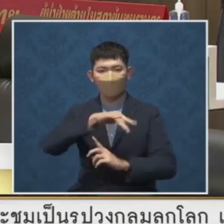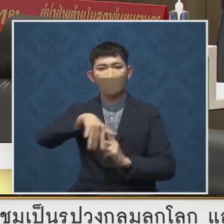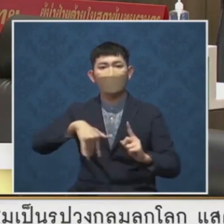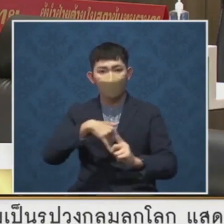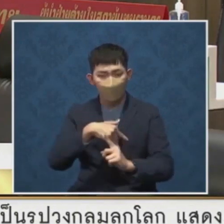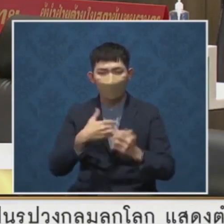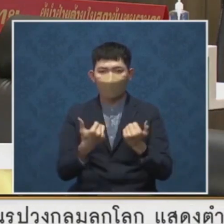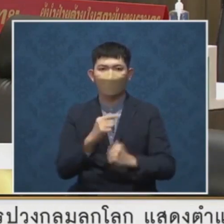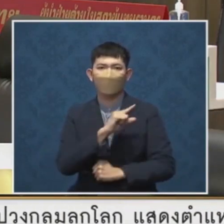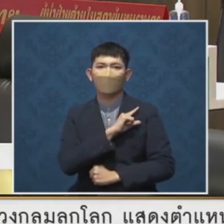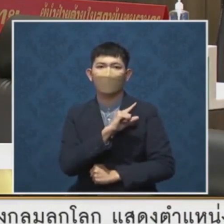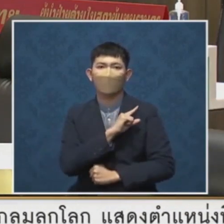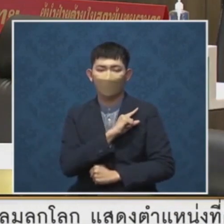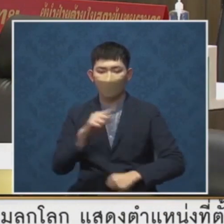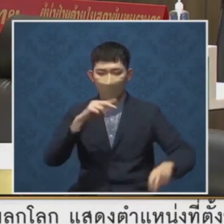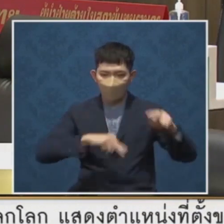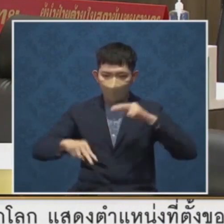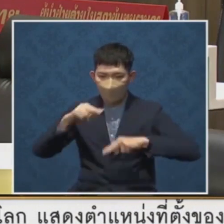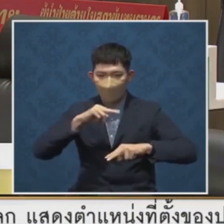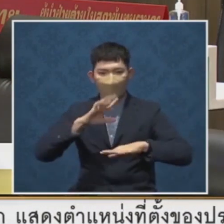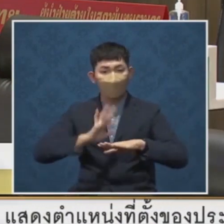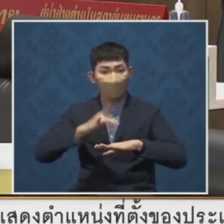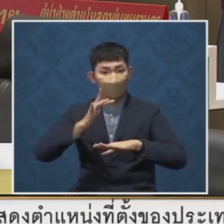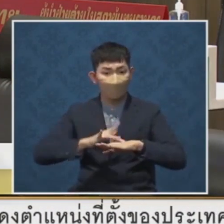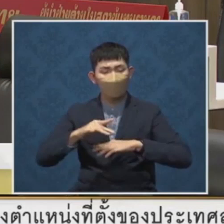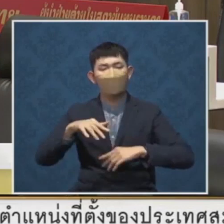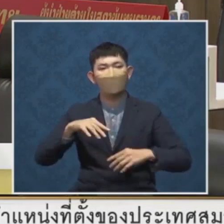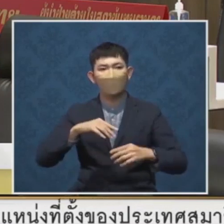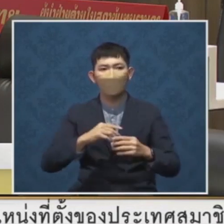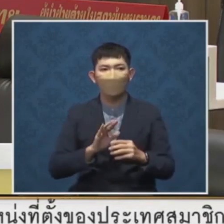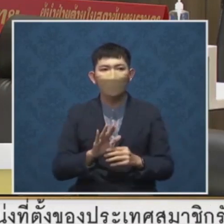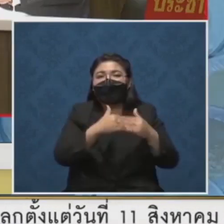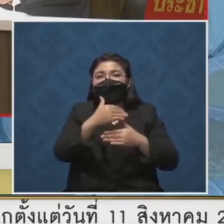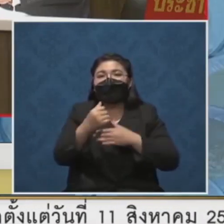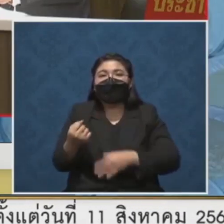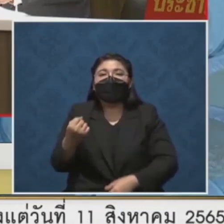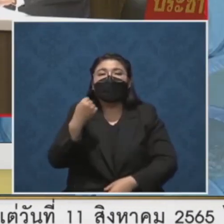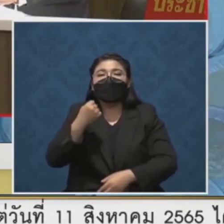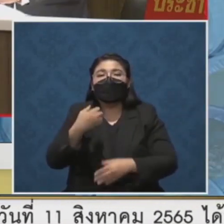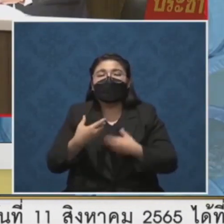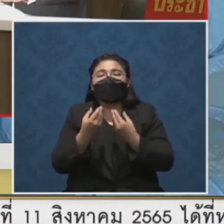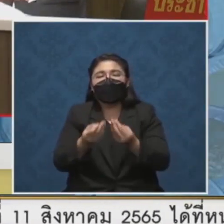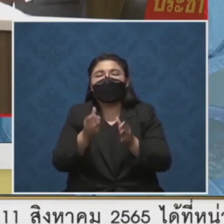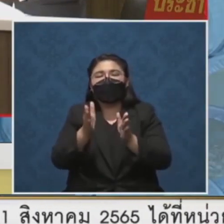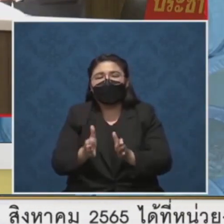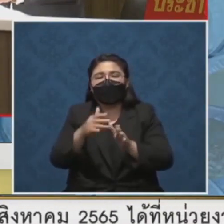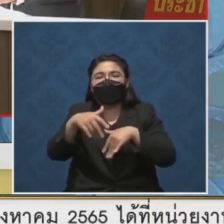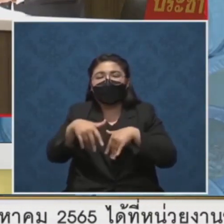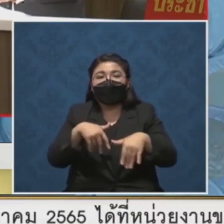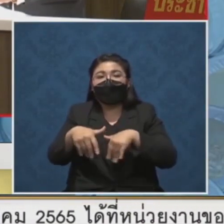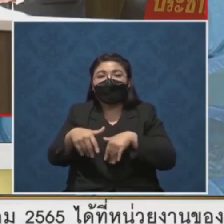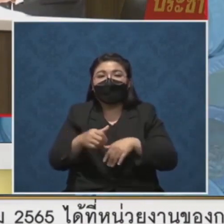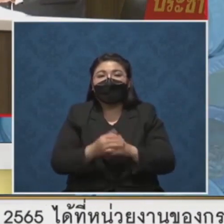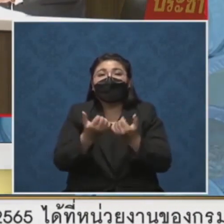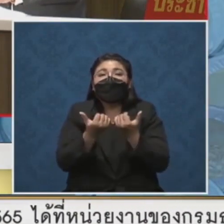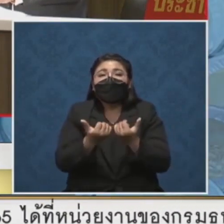ไม่ได้เรียกได้ว่าการขยับการเมืองทุกช็อตแต่ละฝ่ายล้วนเดินเกมลึก